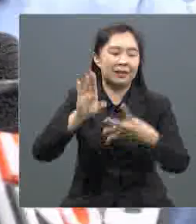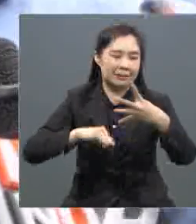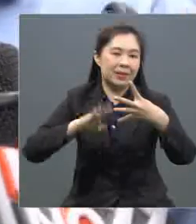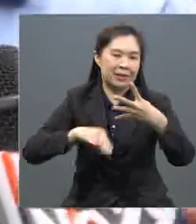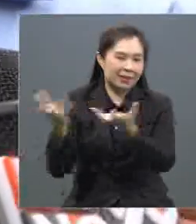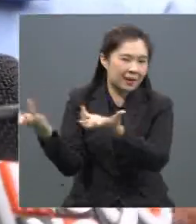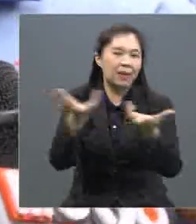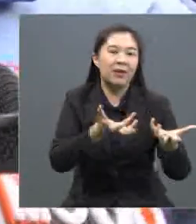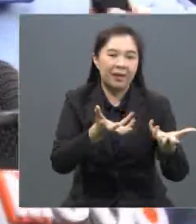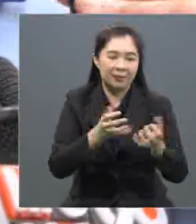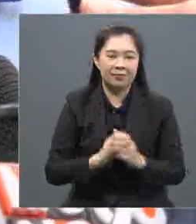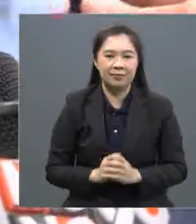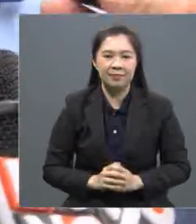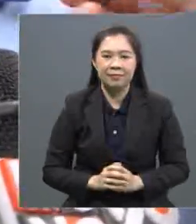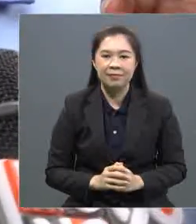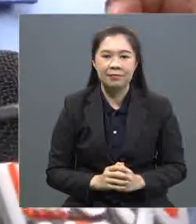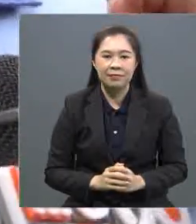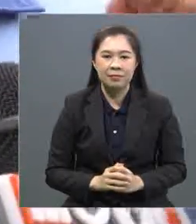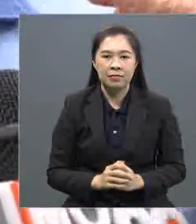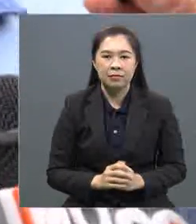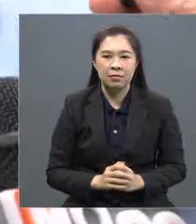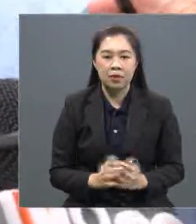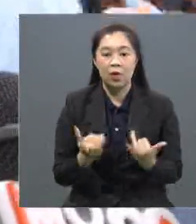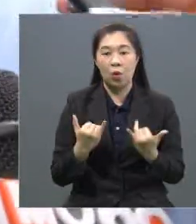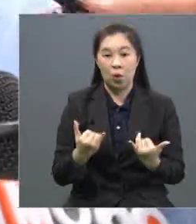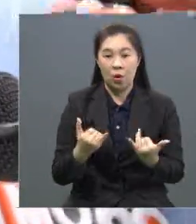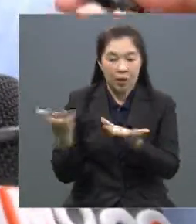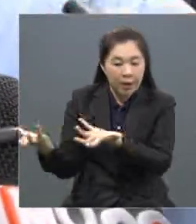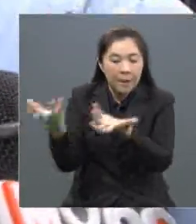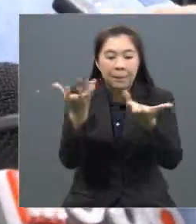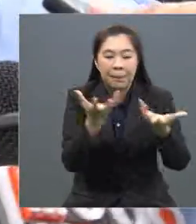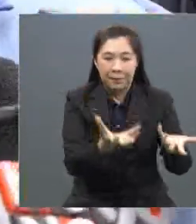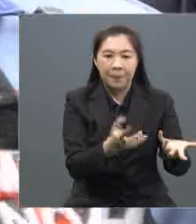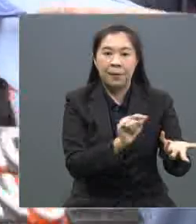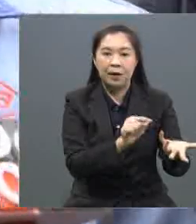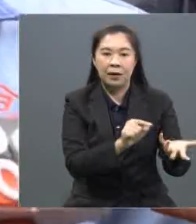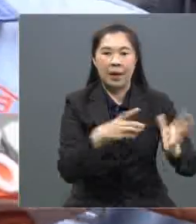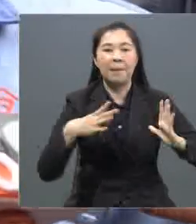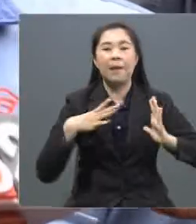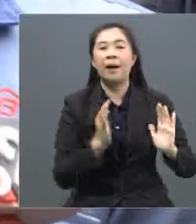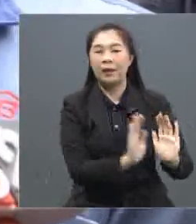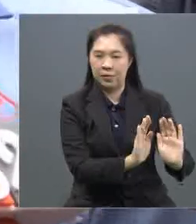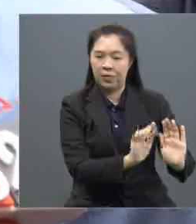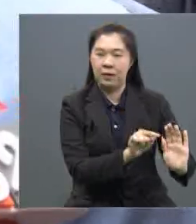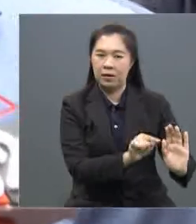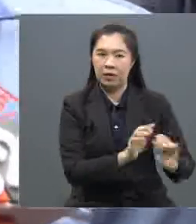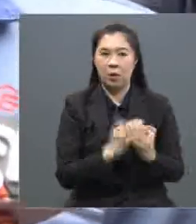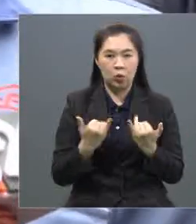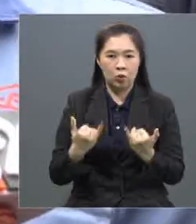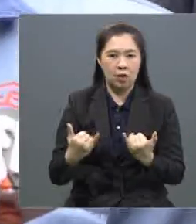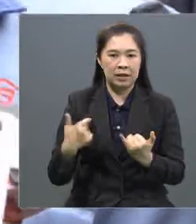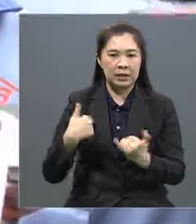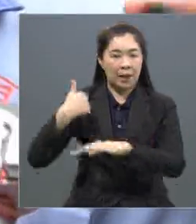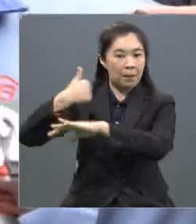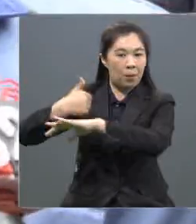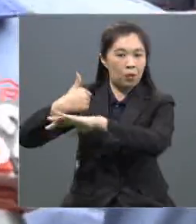อ่าเอานี้ตอนนี้คือตอนนี้เรายังมีเป็นการพักอยู่ในอ่าที่ลงเก็บครับแล้วก็ตอนนี้ก็ได้รับคำสั่งจากท่าน